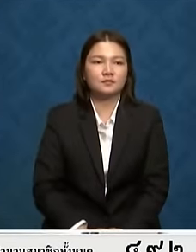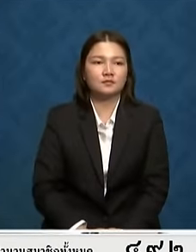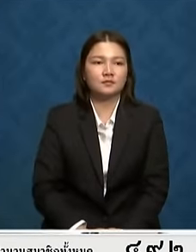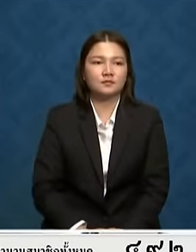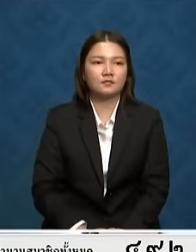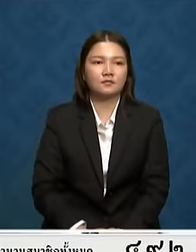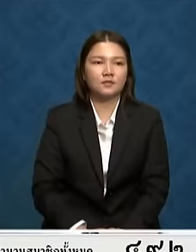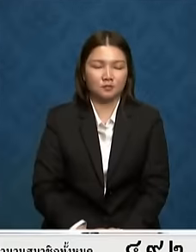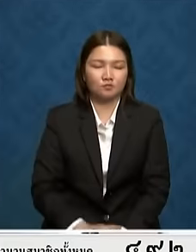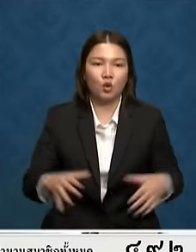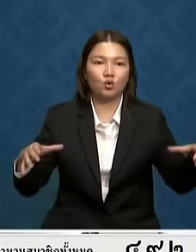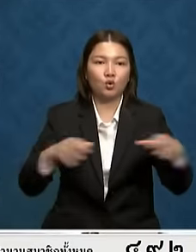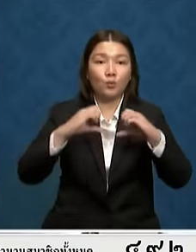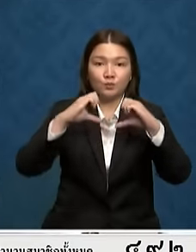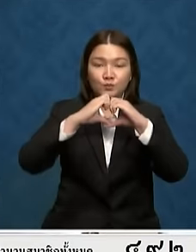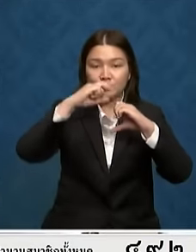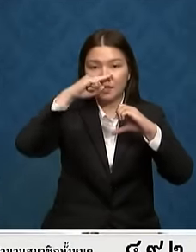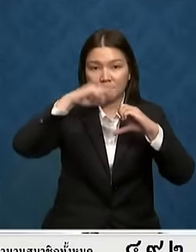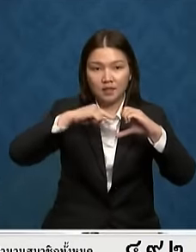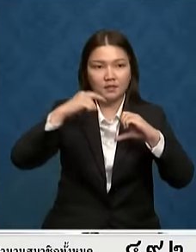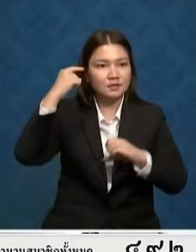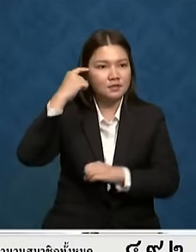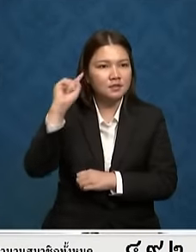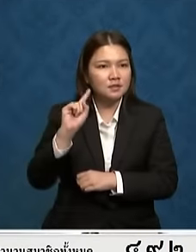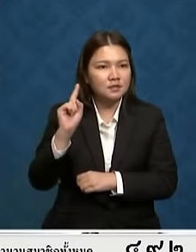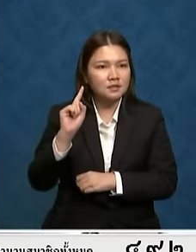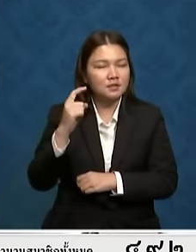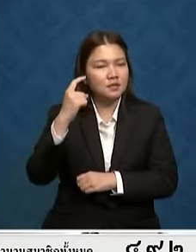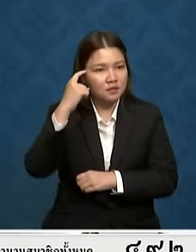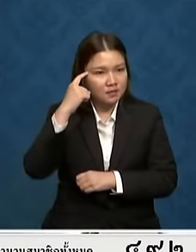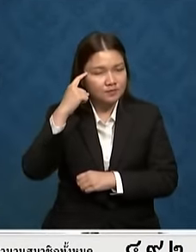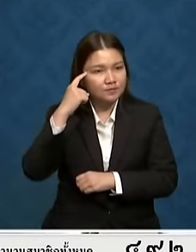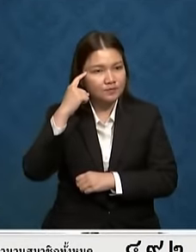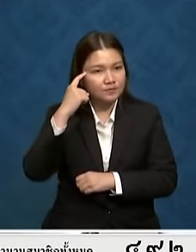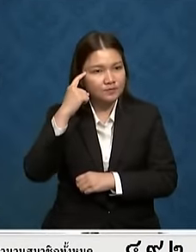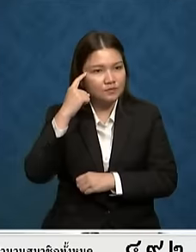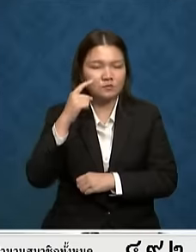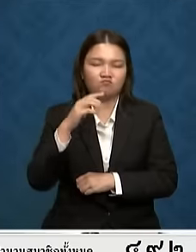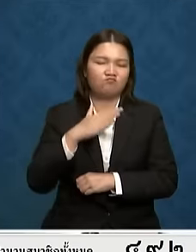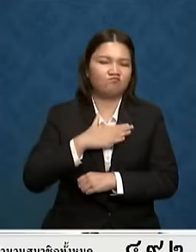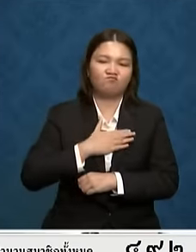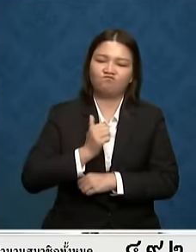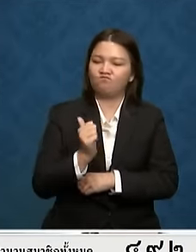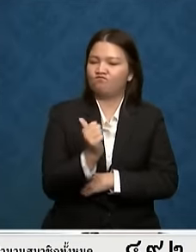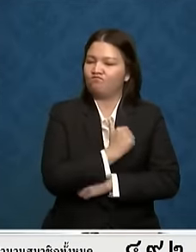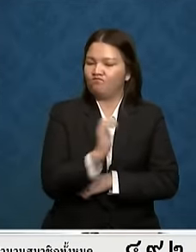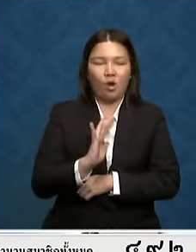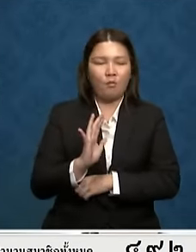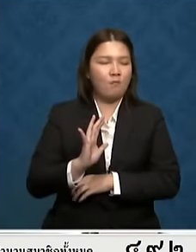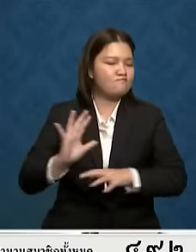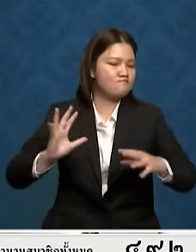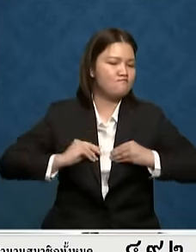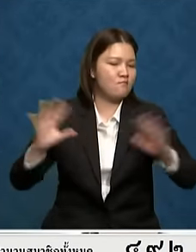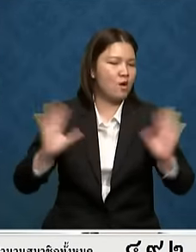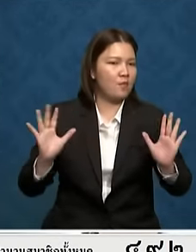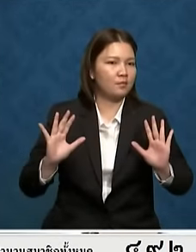ของภูมิใจไทยเราจะไม่เป็นมิตรและเราจะไม่ยินยอมนะครับกับการกระทำในครั้ง